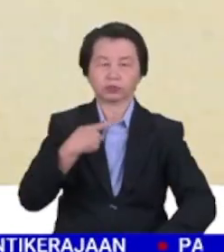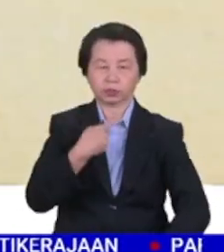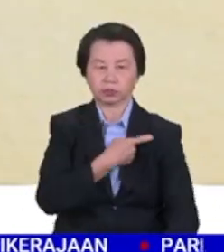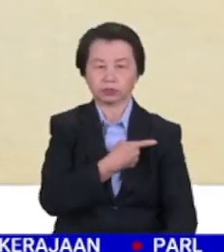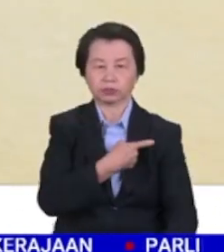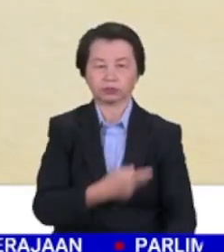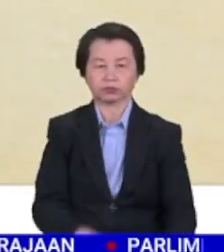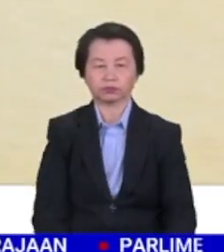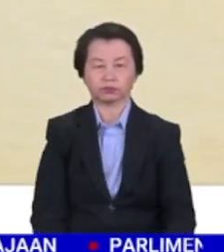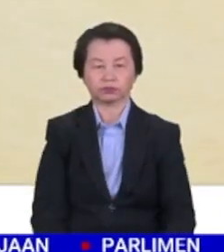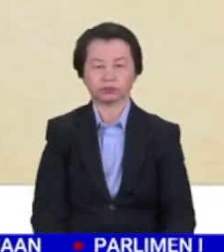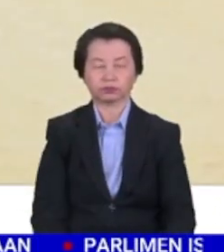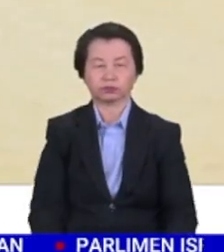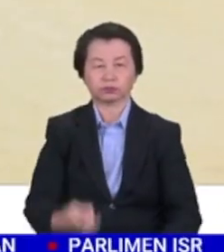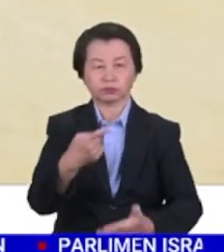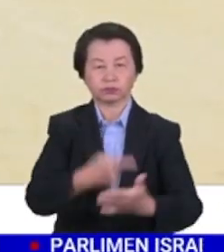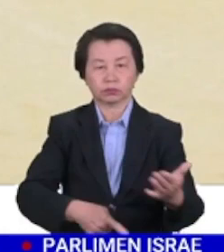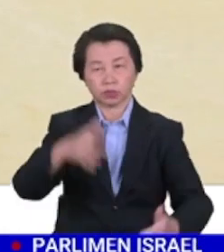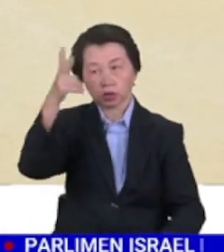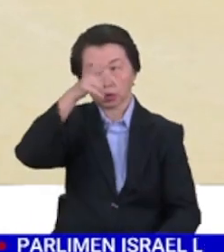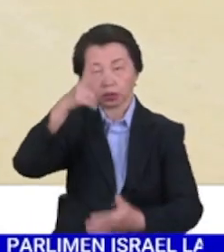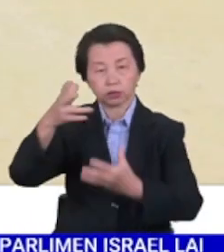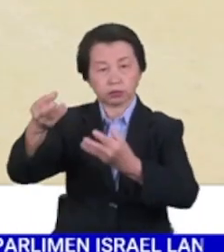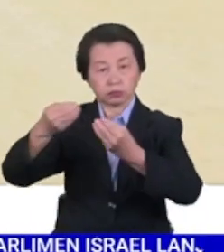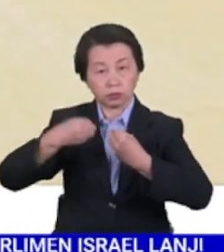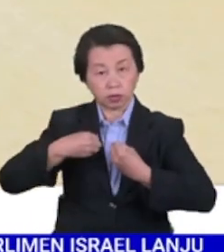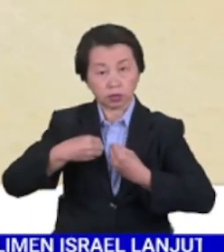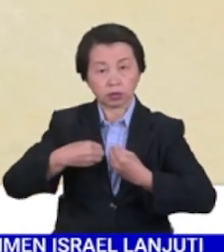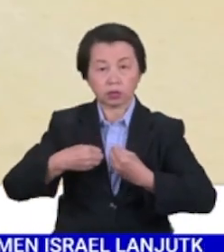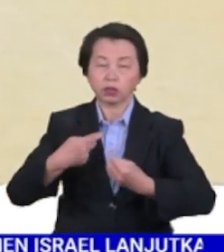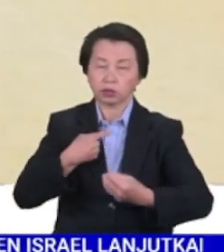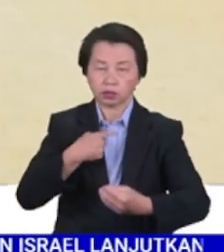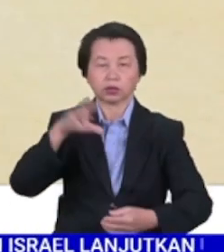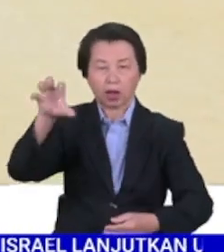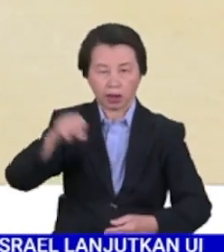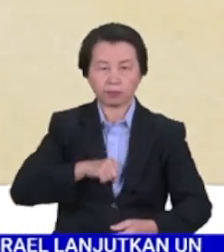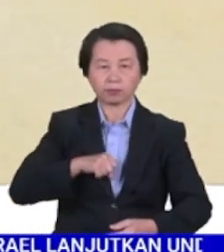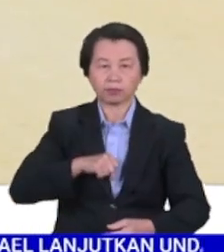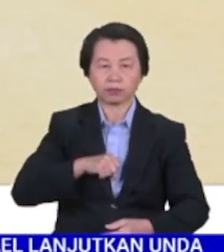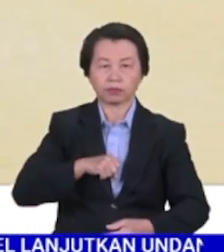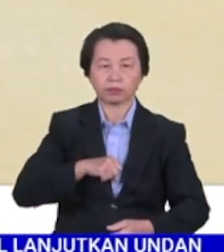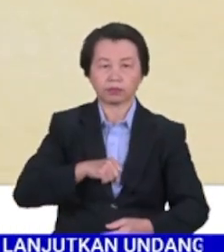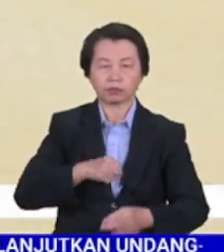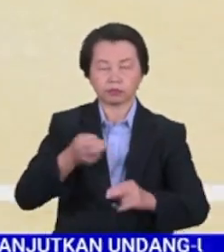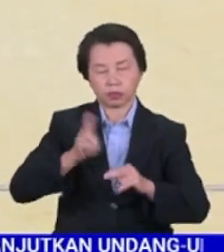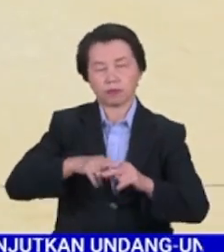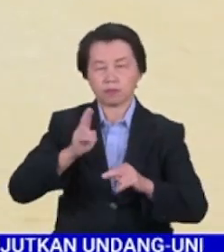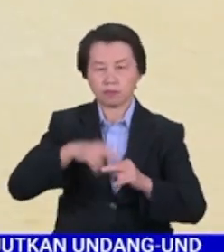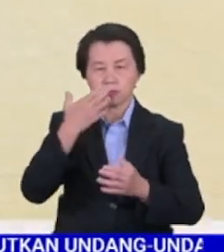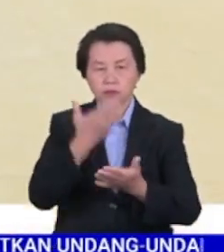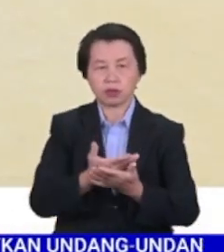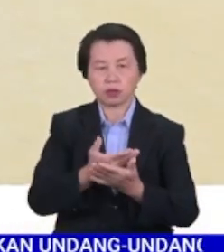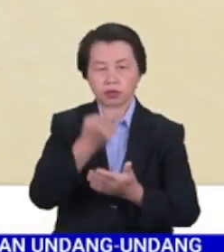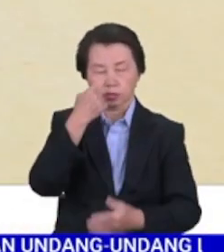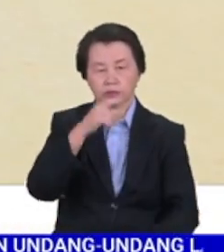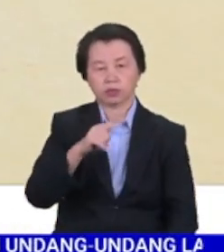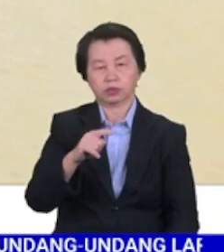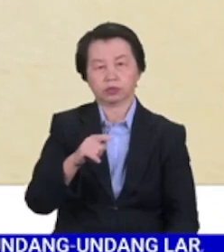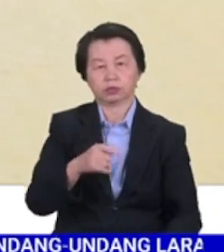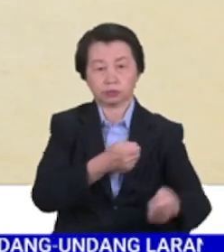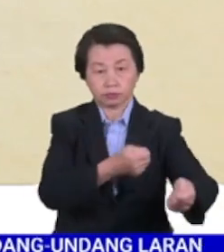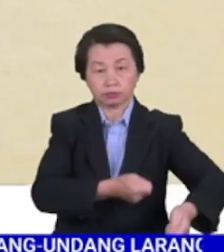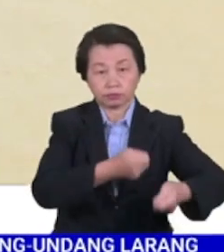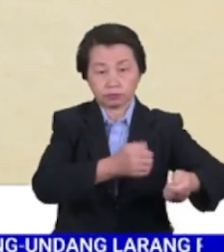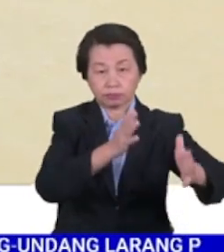lah. Positif. Apa yang kerajaan bagi tu, kita ambil benda tu sebagai nilai tambah yang baik kepada